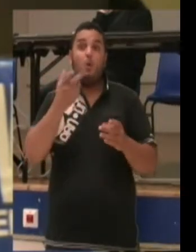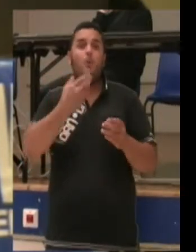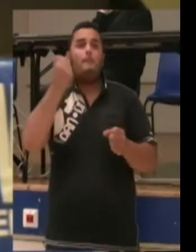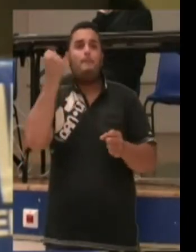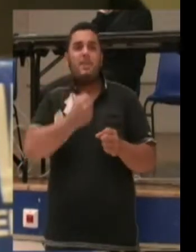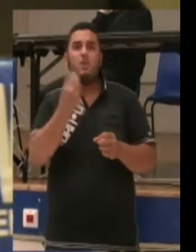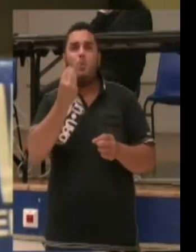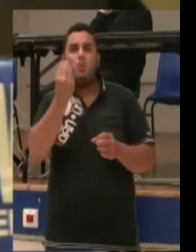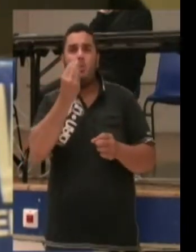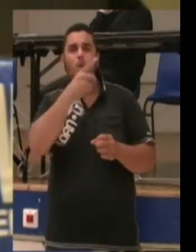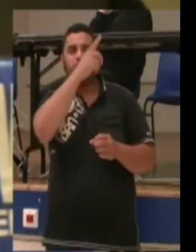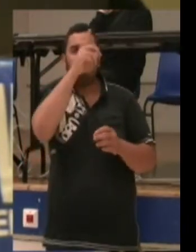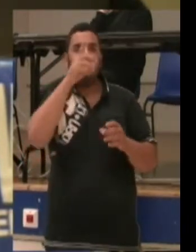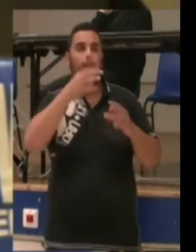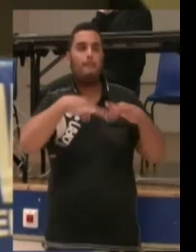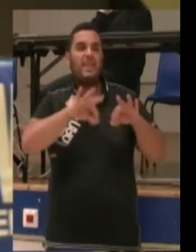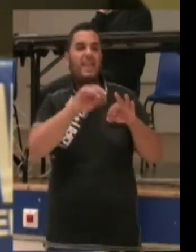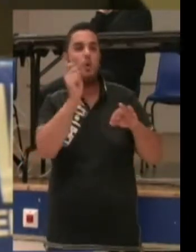c'est également